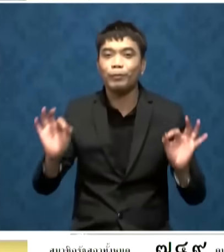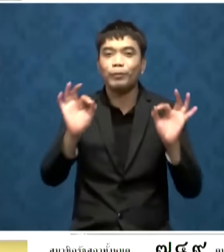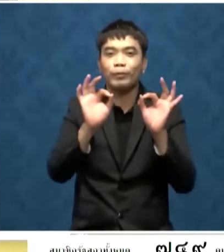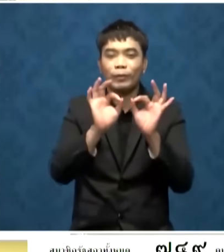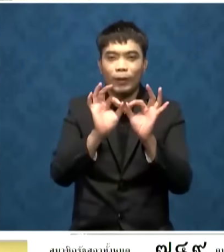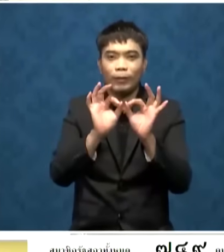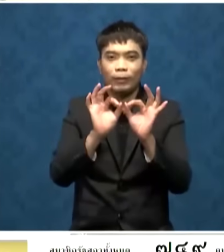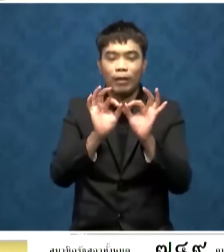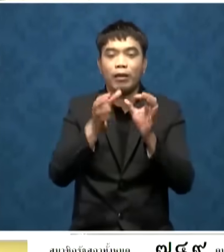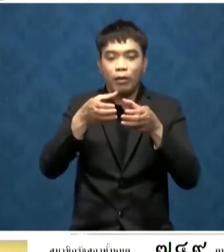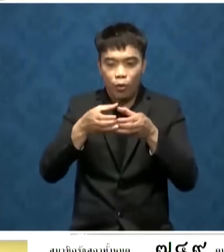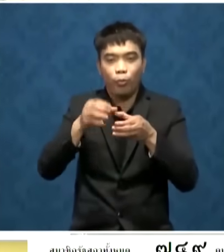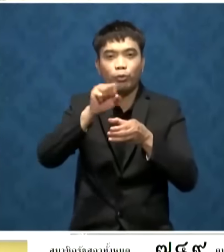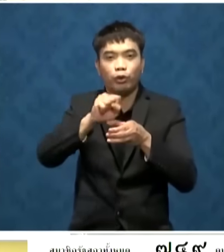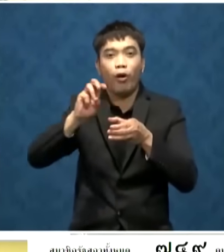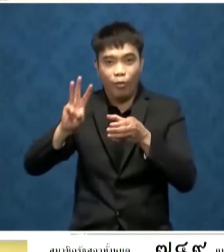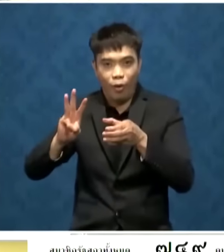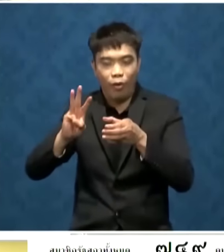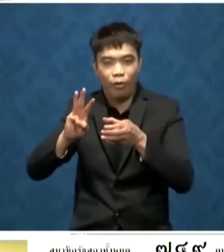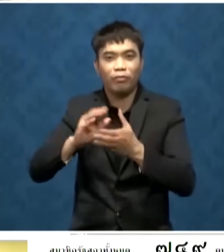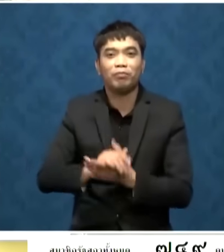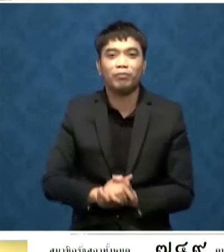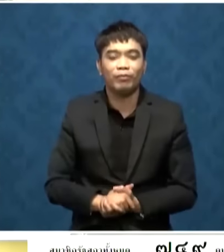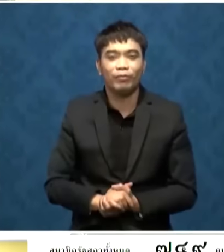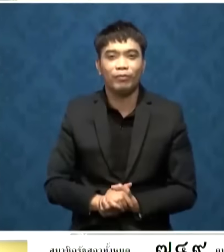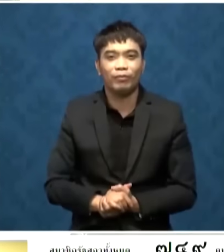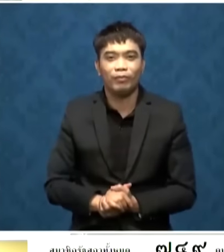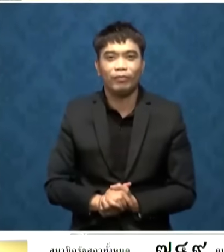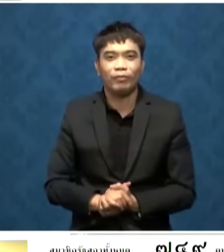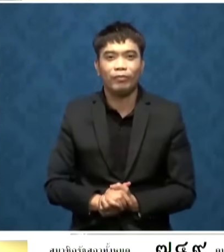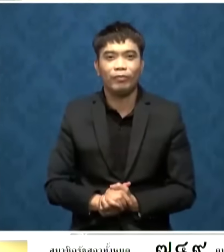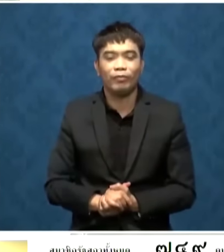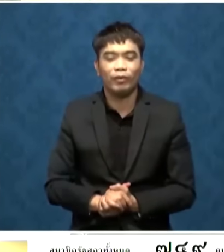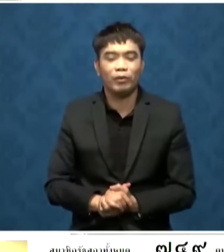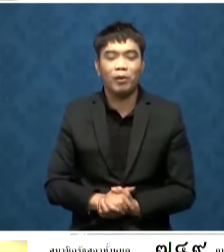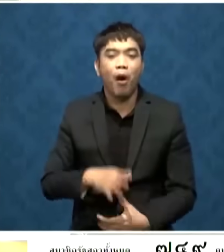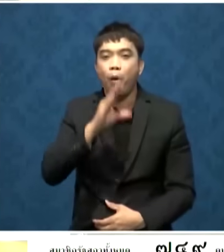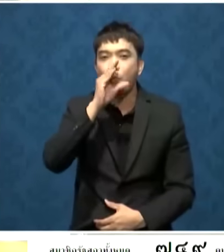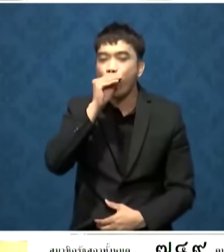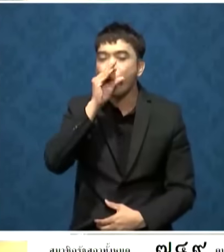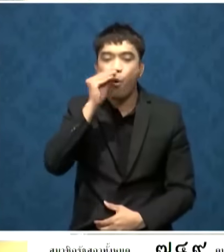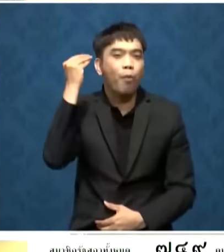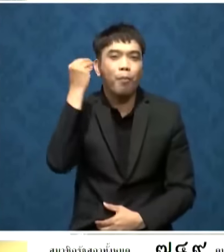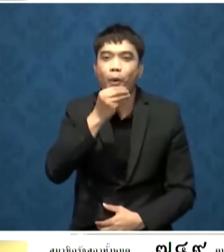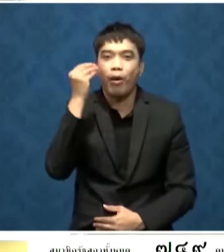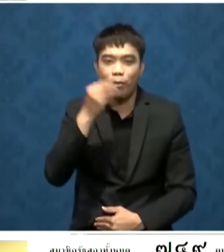ในวุฒิสภาแห่งนี้ถูกพูดเสมอๆครับ